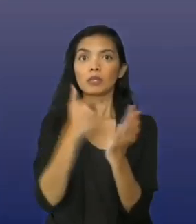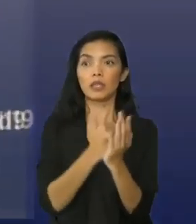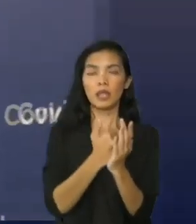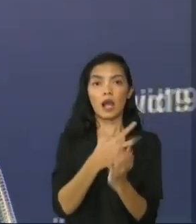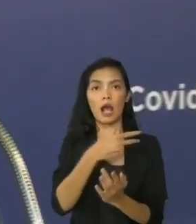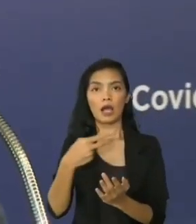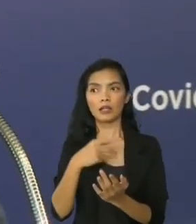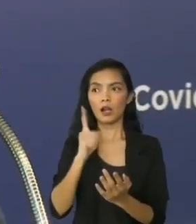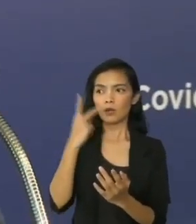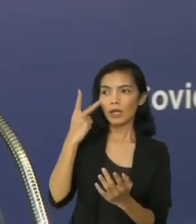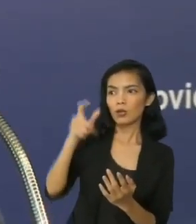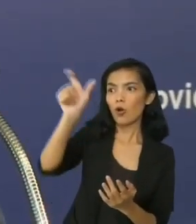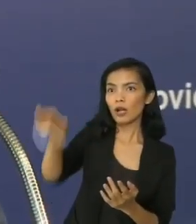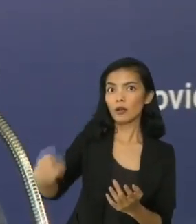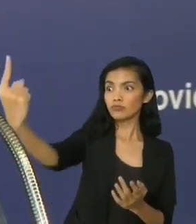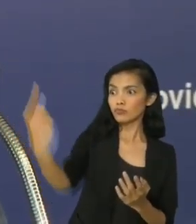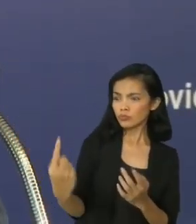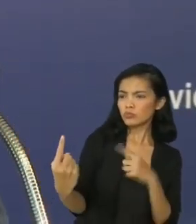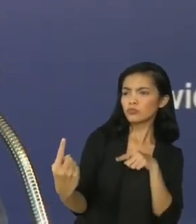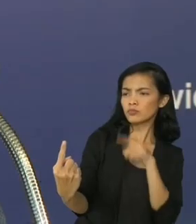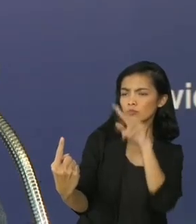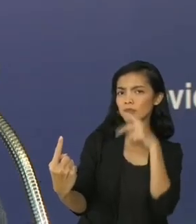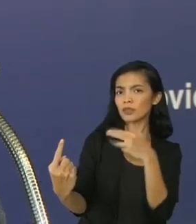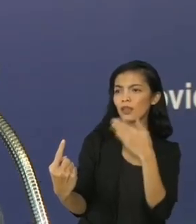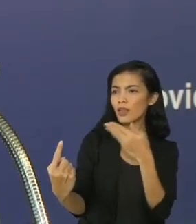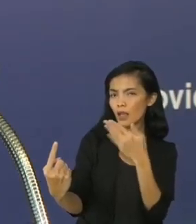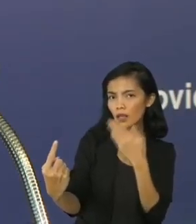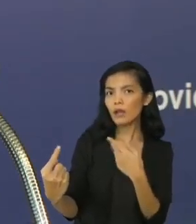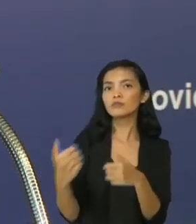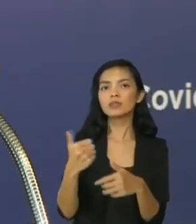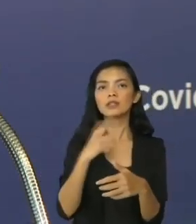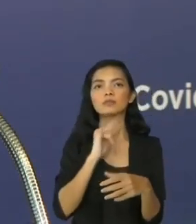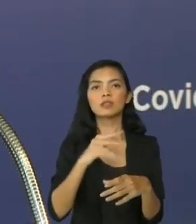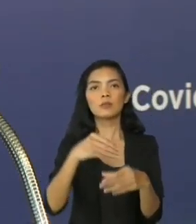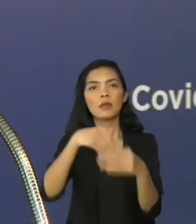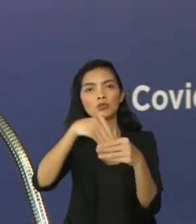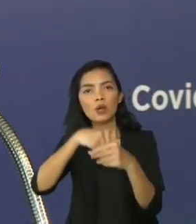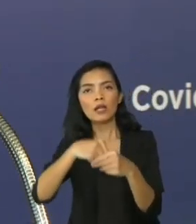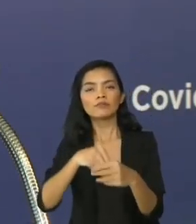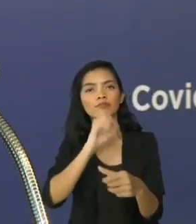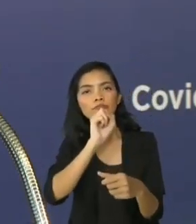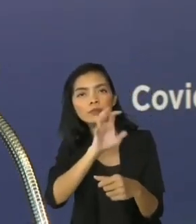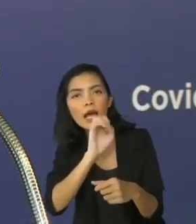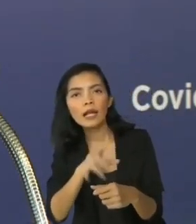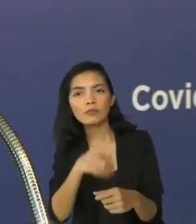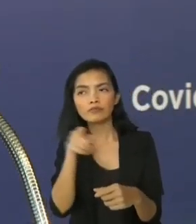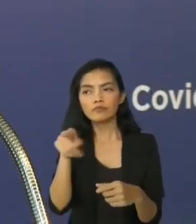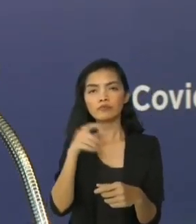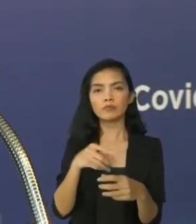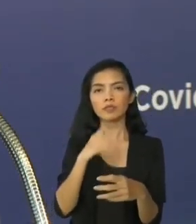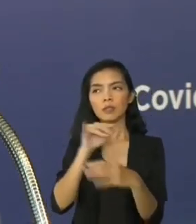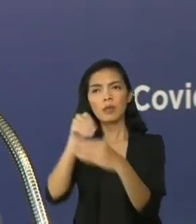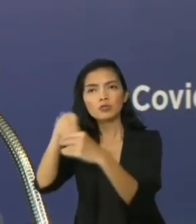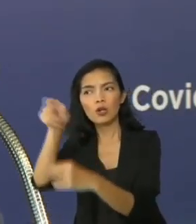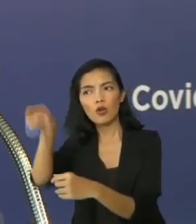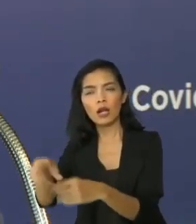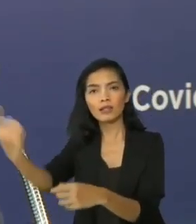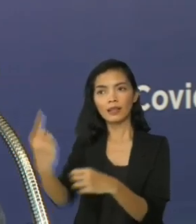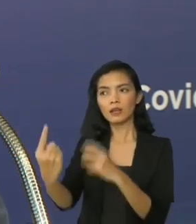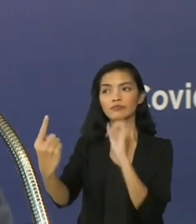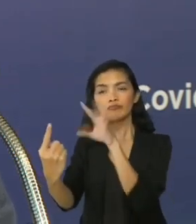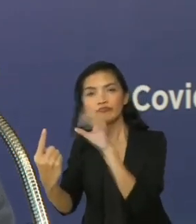memantau pemudik maka bisa memberikan saran dan masukan terkait dengan apa yang dilakukan sebagaimana